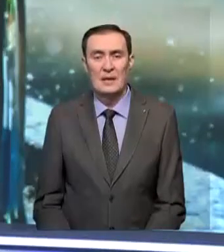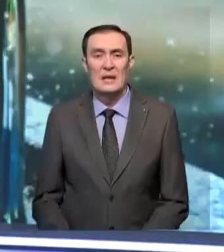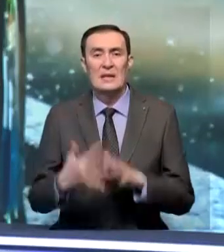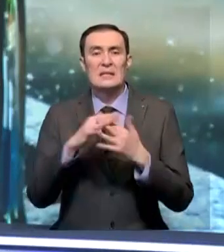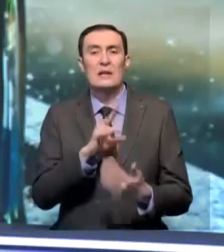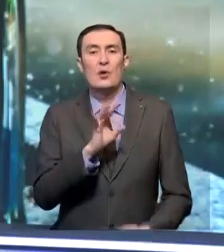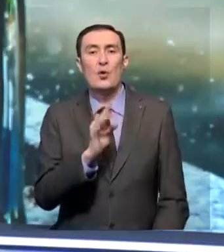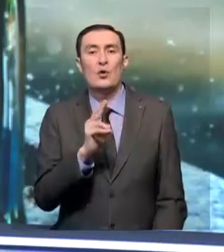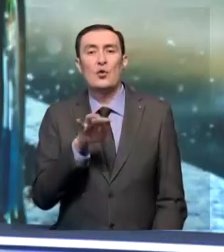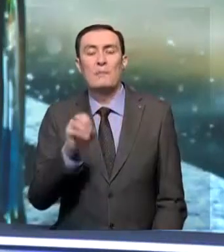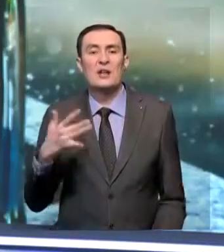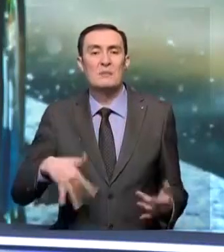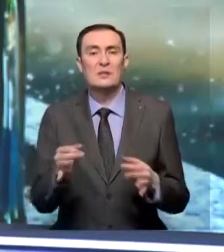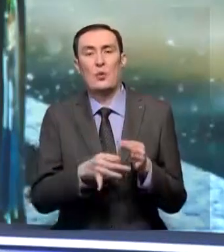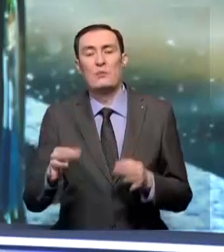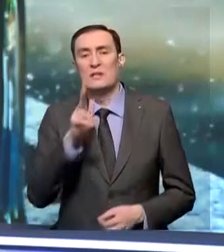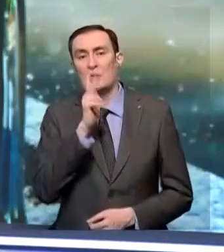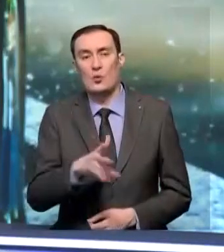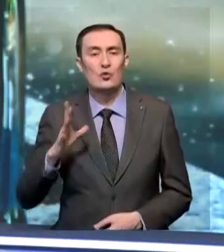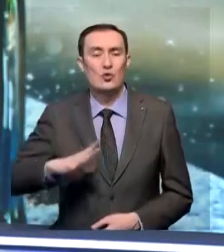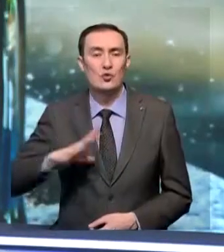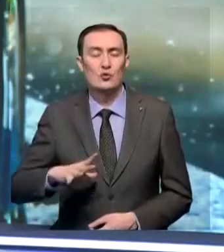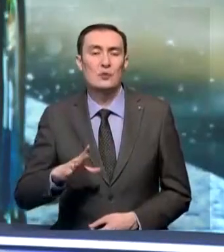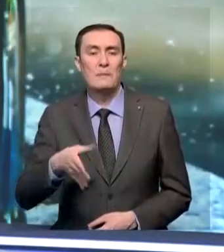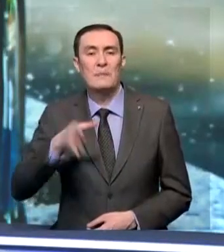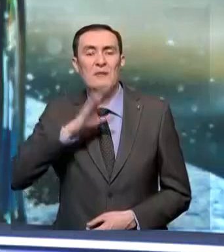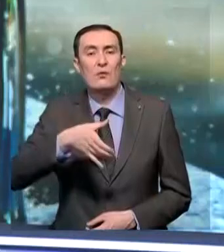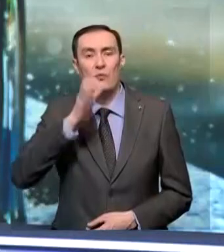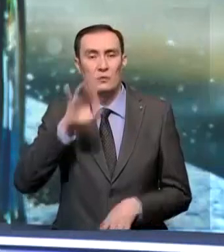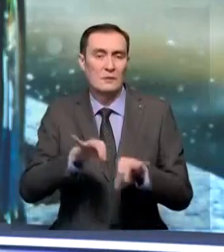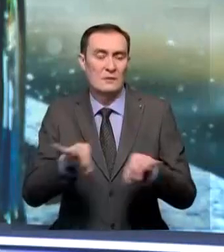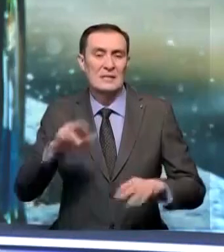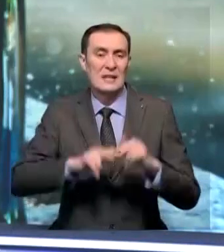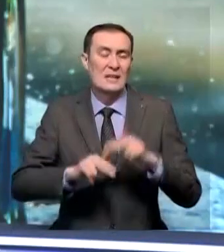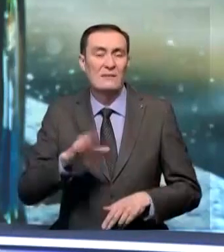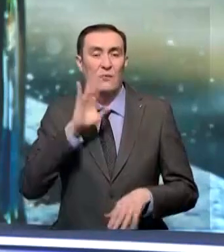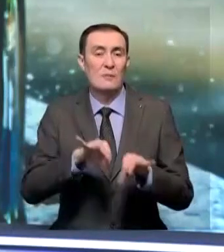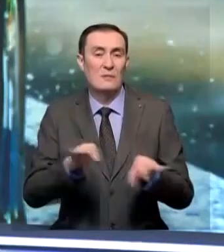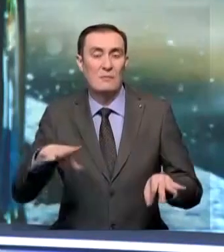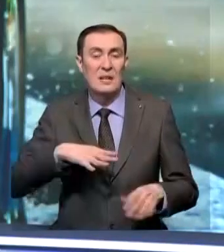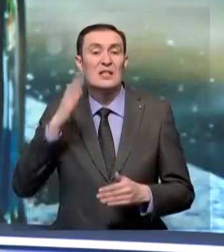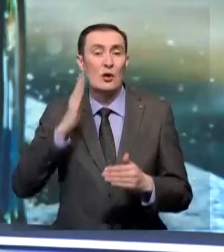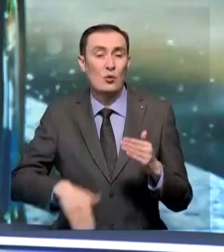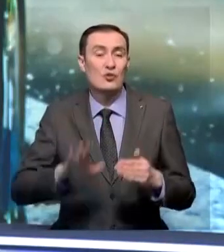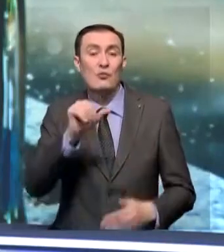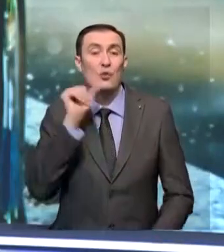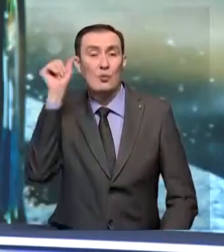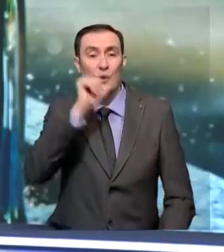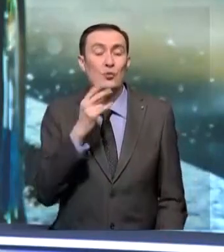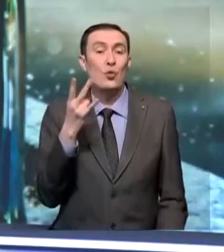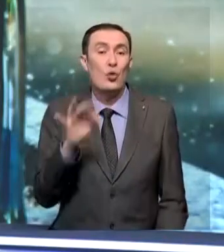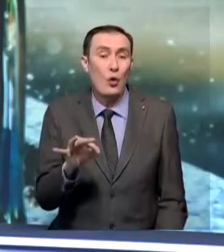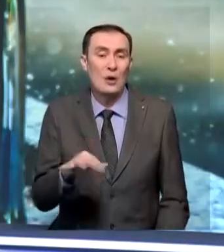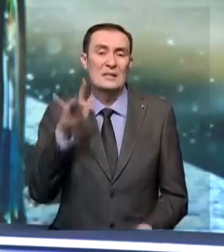В селе Коктубе Жамбылской области 3 года ждут подключения к питьевой воде. Строительство системы водоснабжения там завершили в прошлом